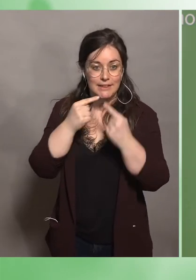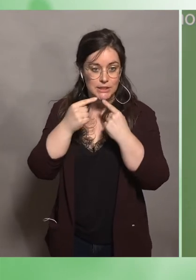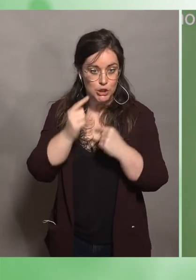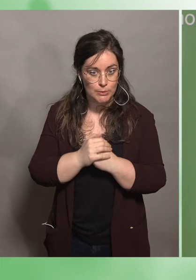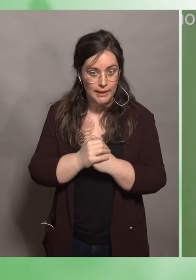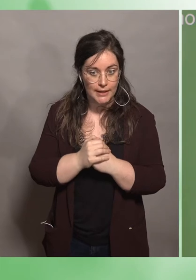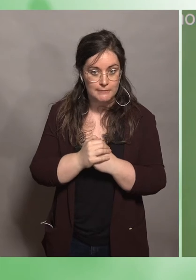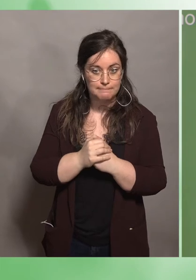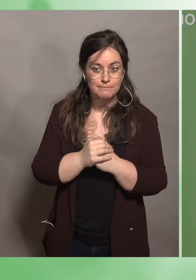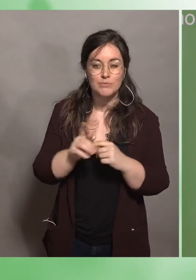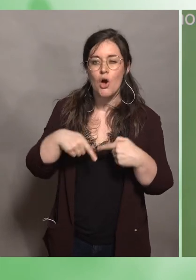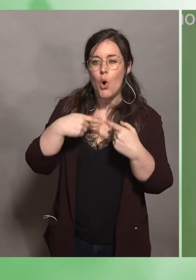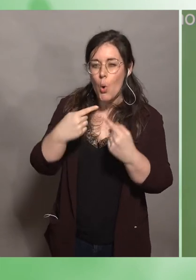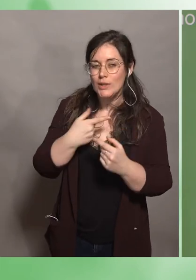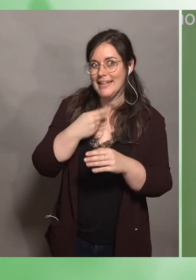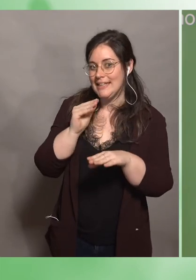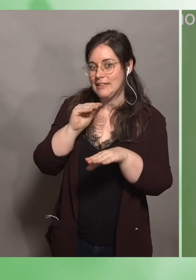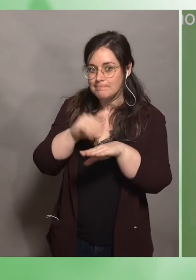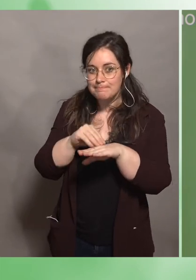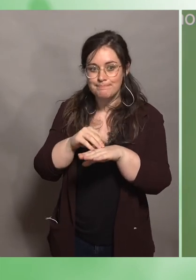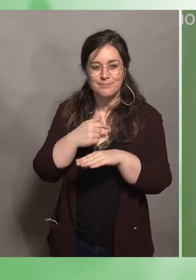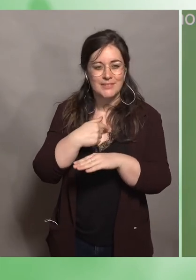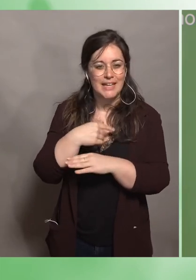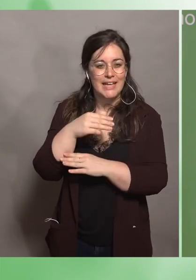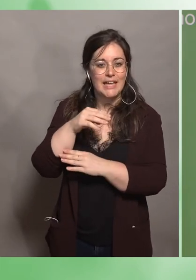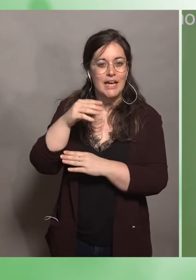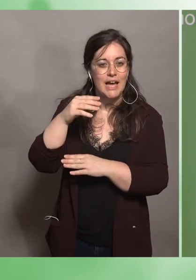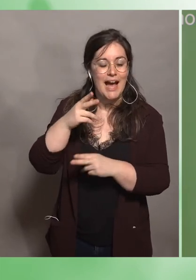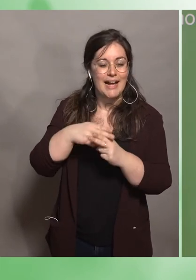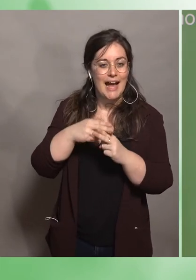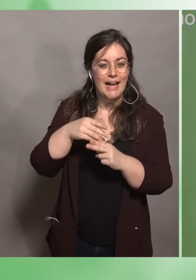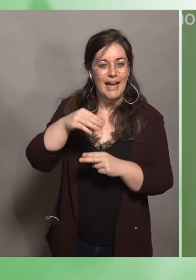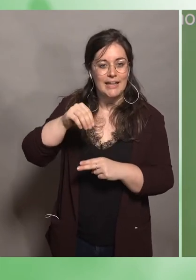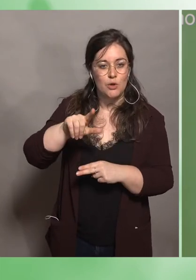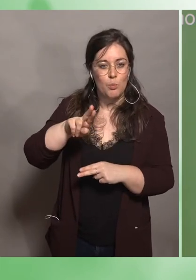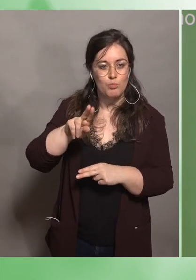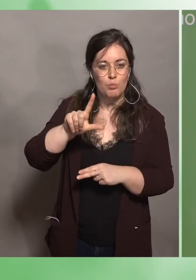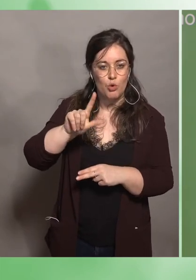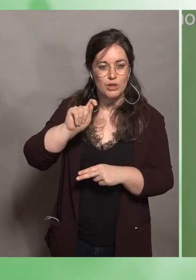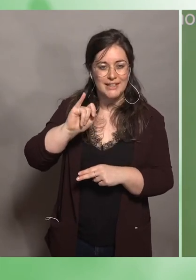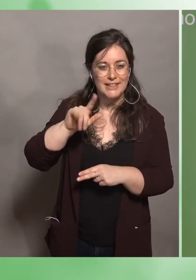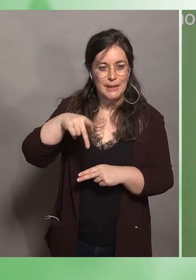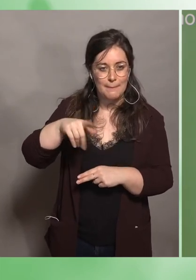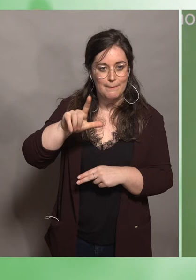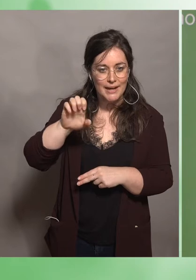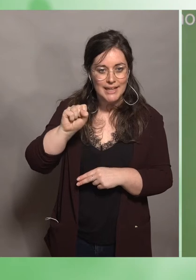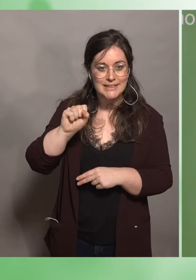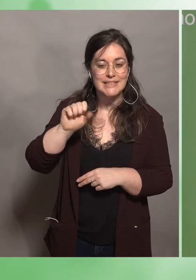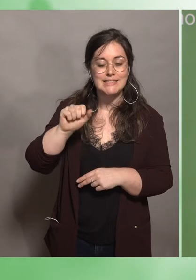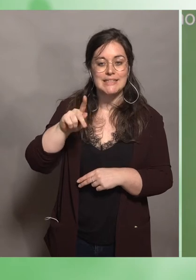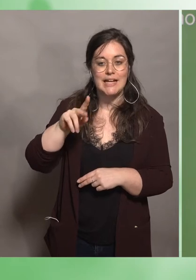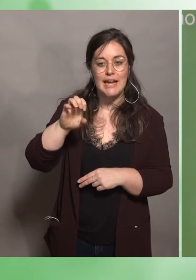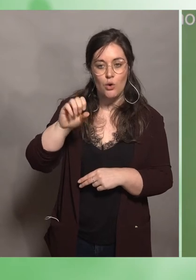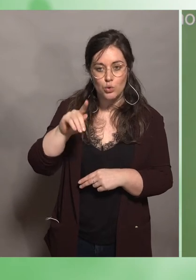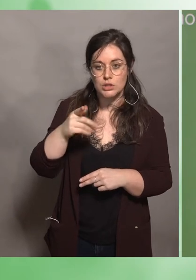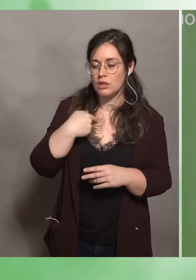Gespräch. Und da habe ich dann angemerkt, dass ich Multiple Sklerose habe und habe zur Antwort bekommen, das ist ja egal, du kannst ja